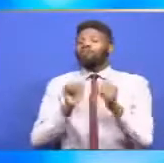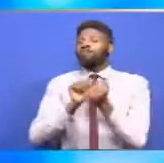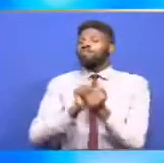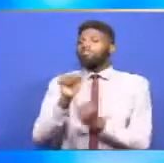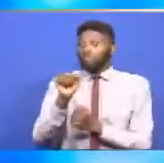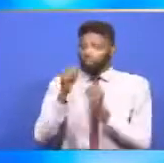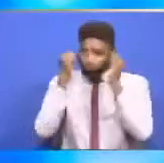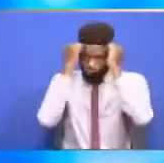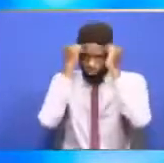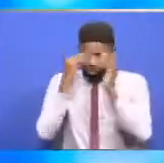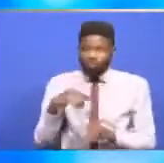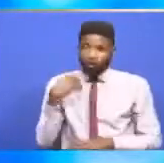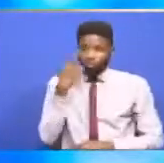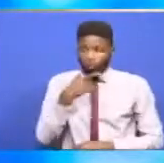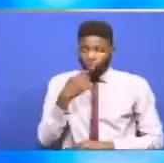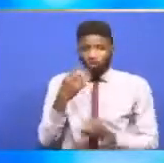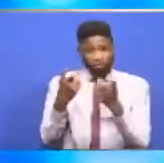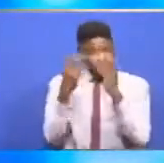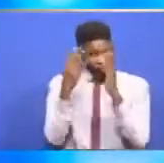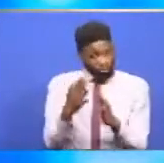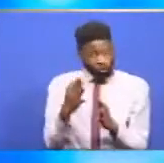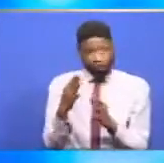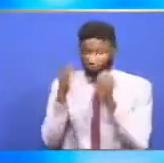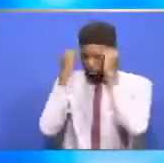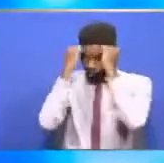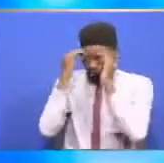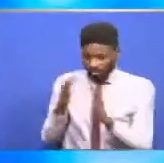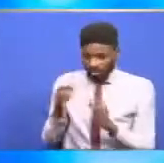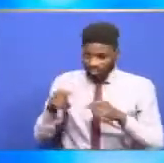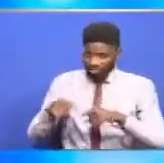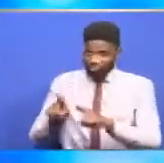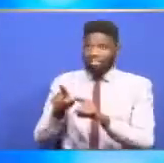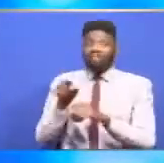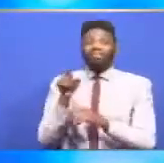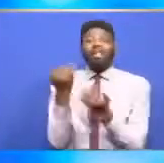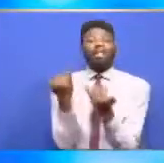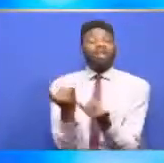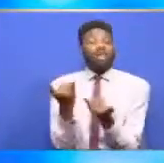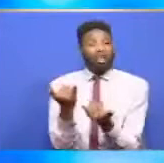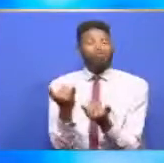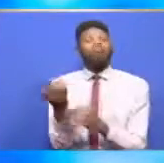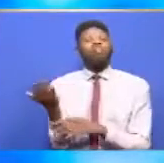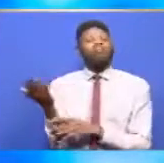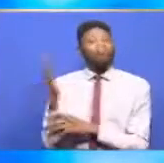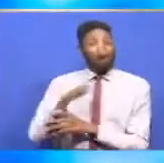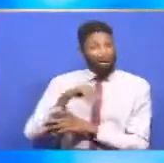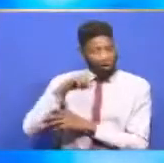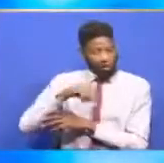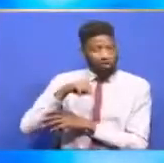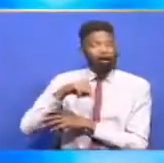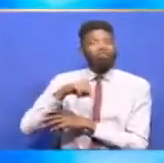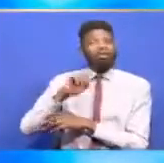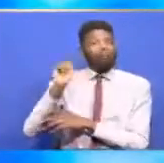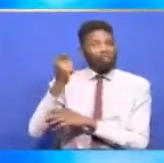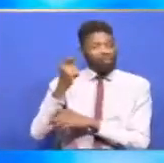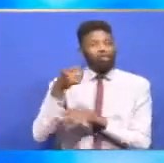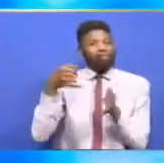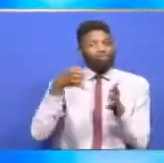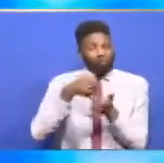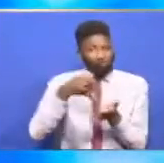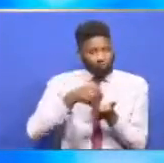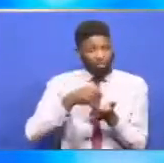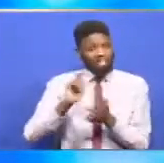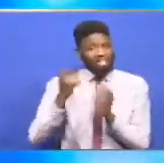ambao mtazamaji, wanafunzi hao ambao walirejea huku nchini walikuwa miongoni mwa kundi la